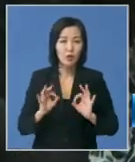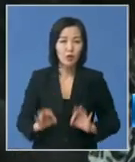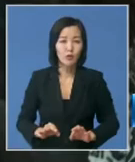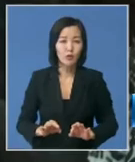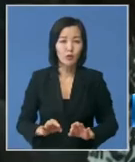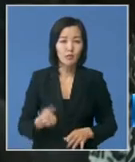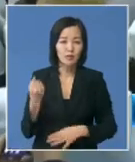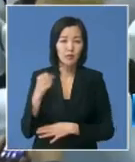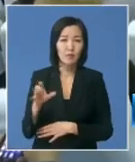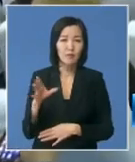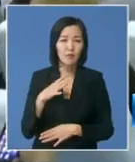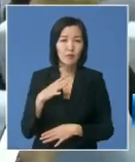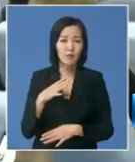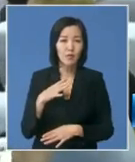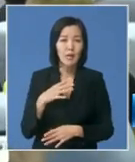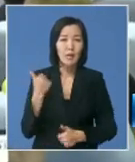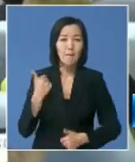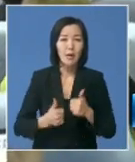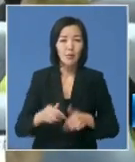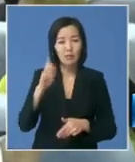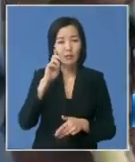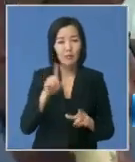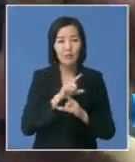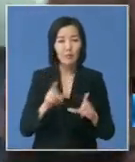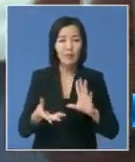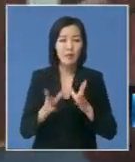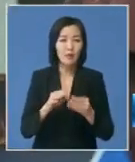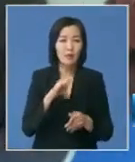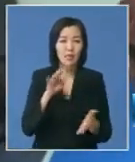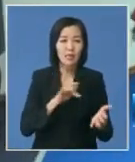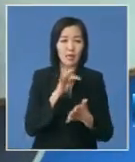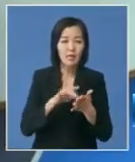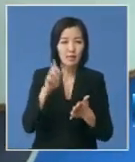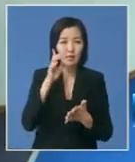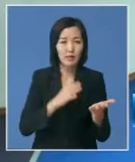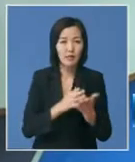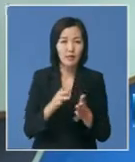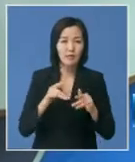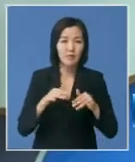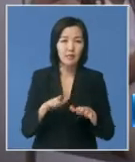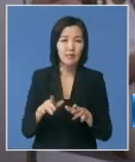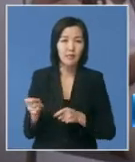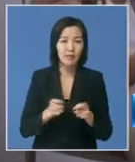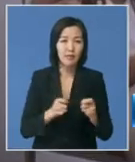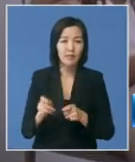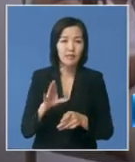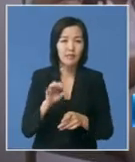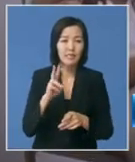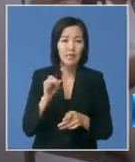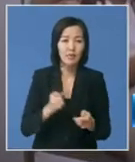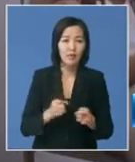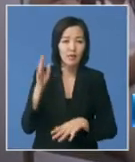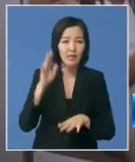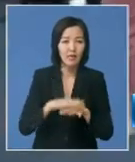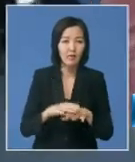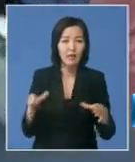жүлделі орындардан көрінді. Ал байқауда мемлекеттік мекемелер бойынша Текелі қалалық мемлекеттік қызмет істері басқармасы мен Ескелді ауданы